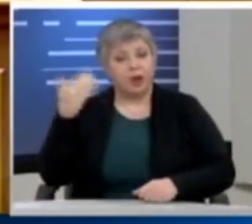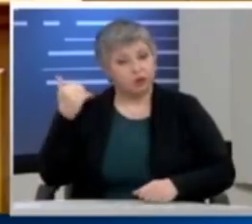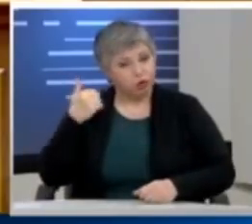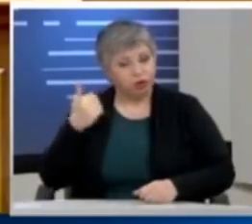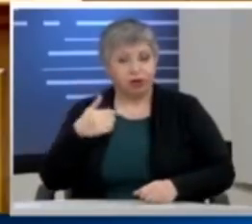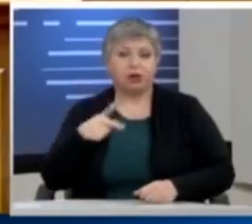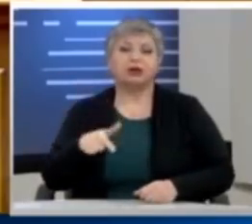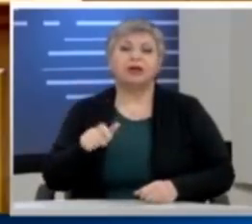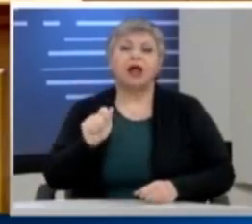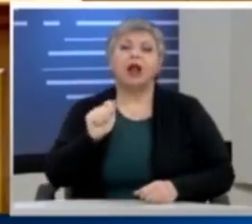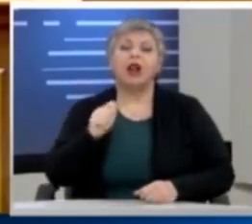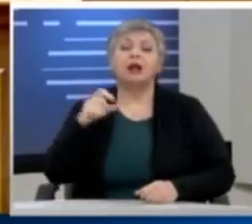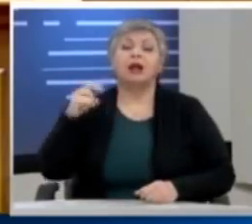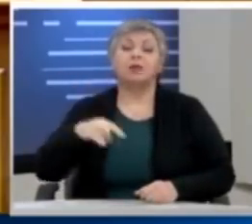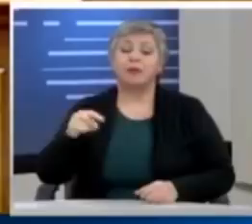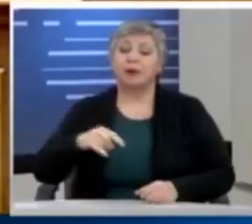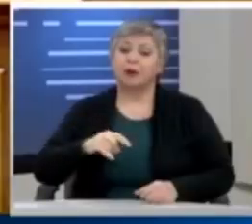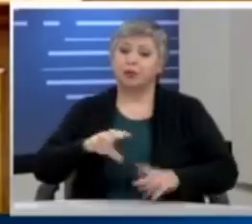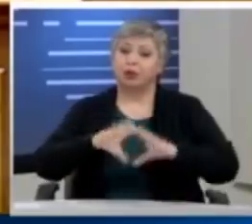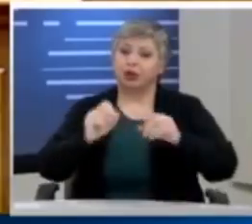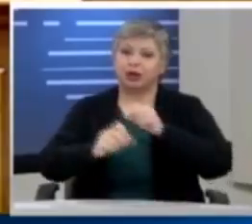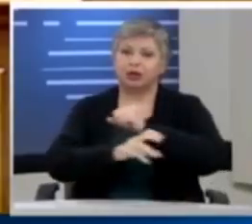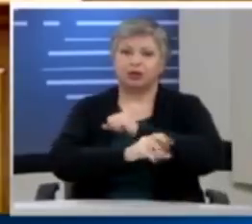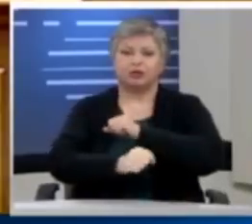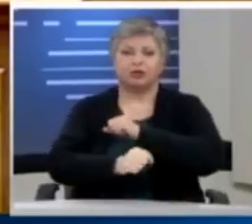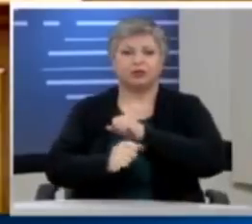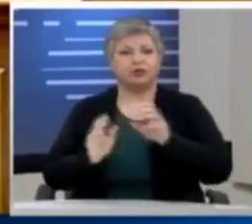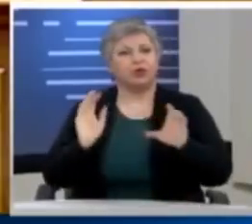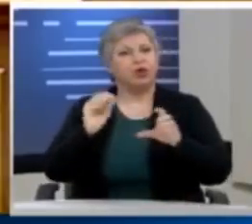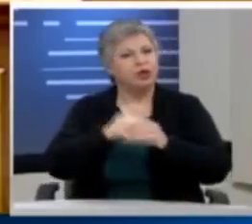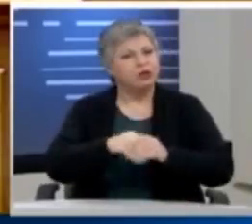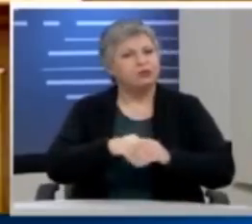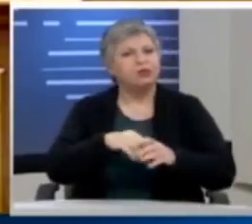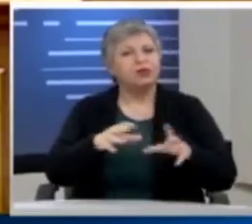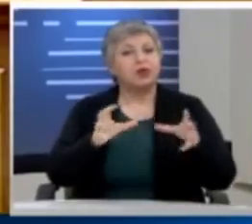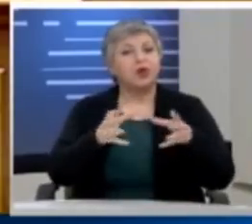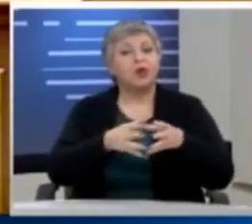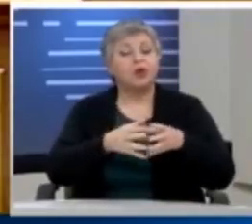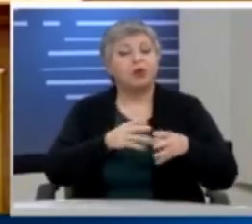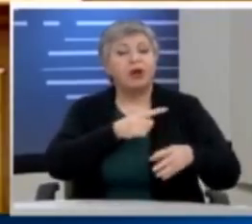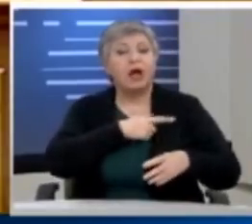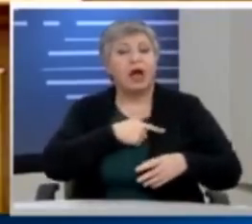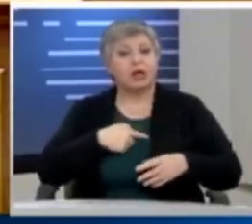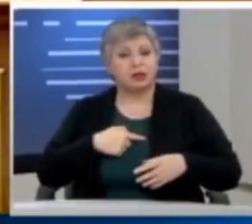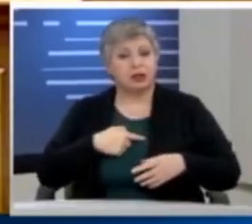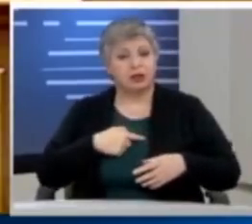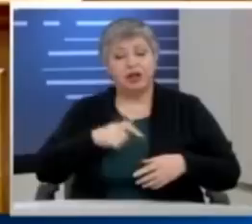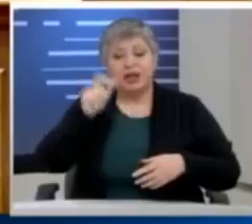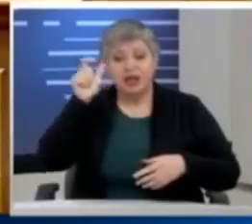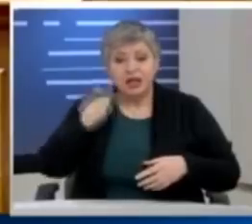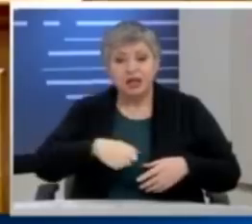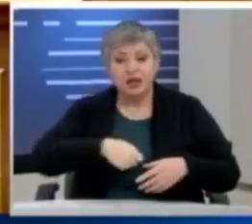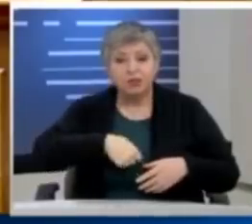του κόμματος τότε συμμετείχε στις συσκέψεις των πολιτικών αρχηγών, είχε αρνηθεί να υπογράψει